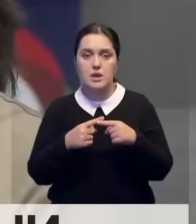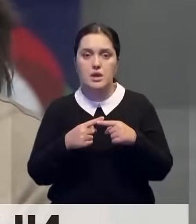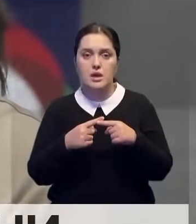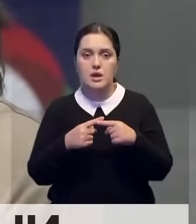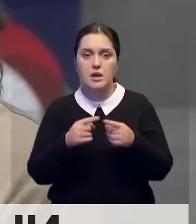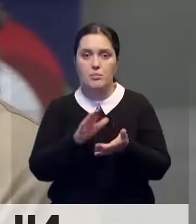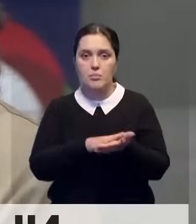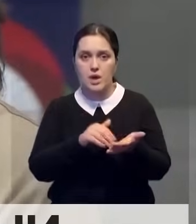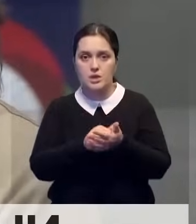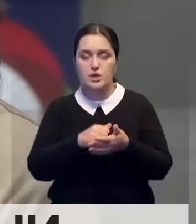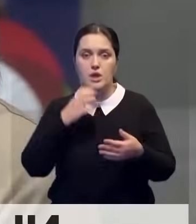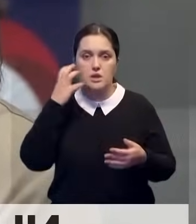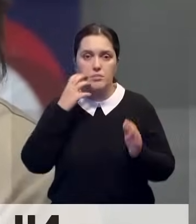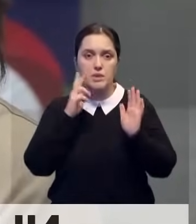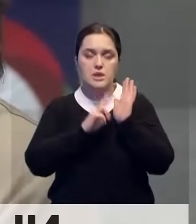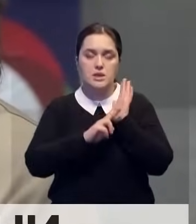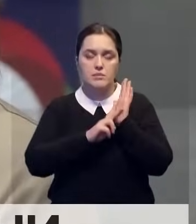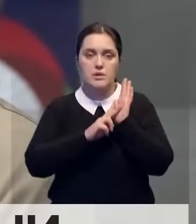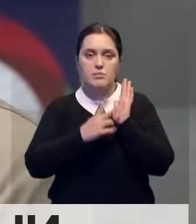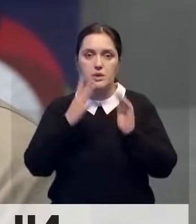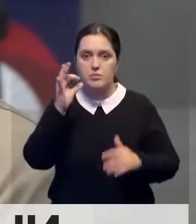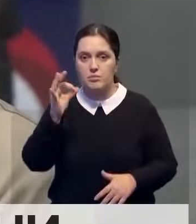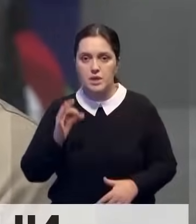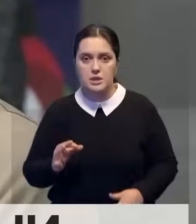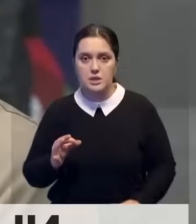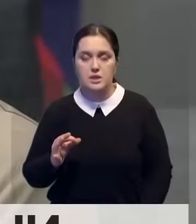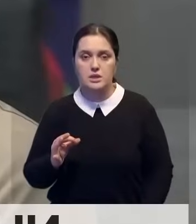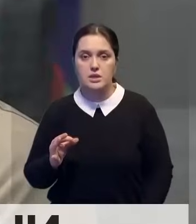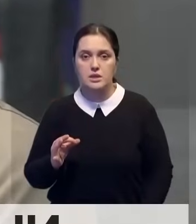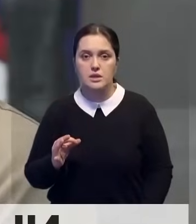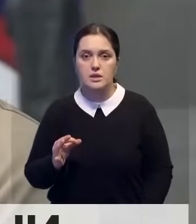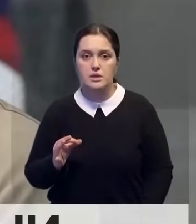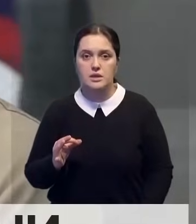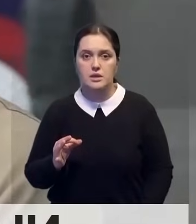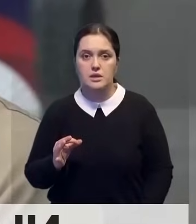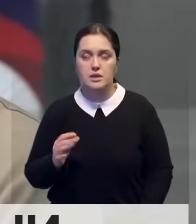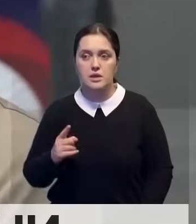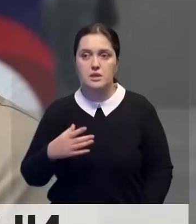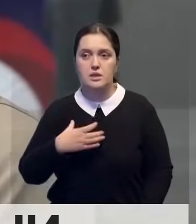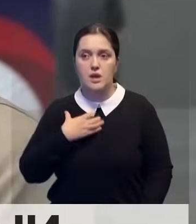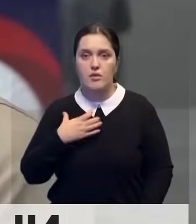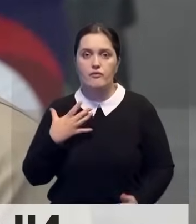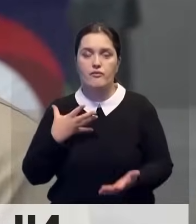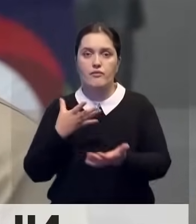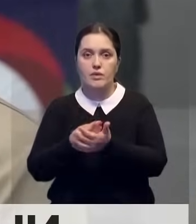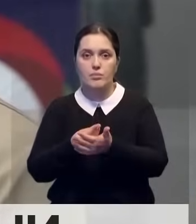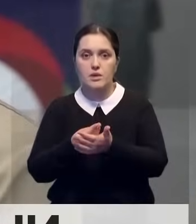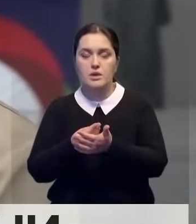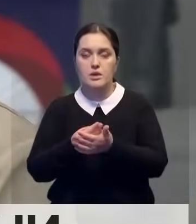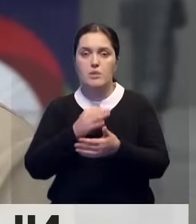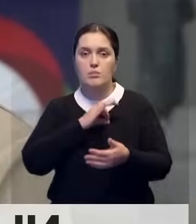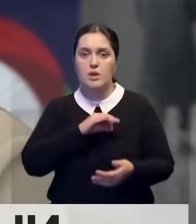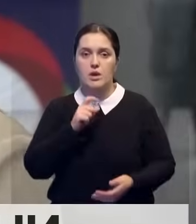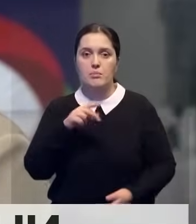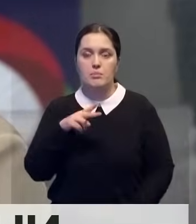поражения яблок на 70-75%. Кстати, чего страховая компания сделала страховую выплату в пользу Applebee